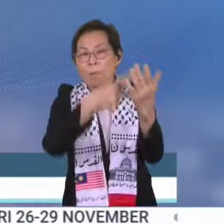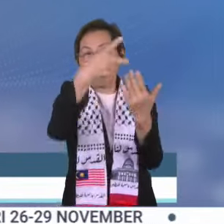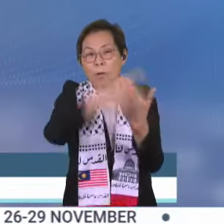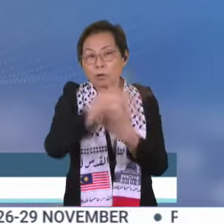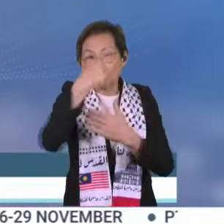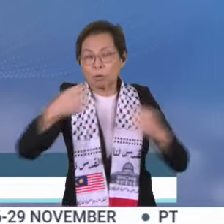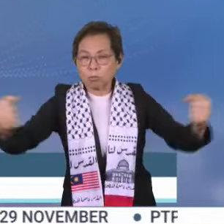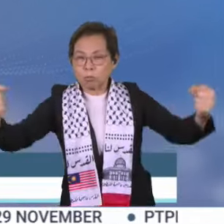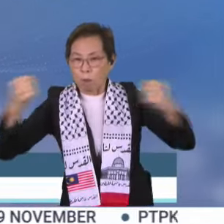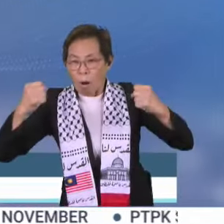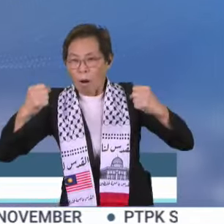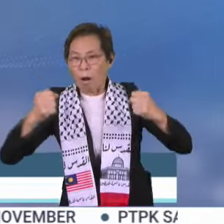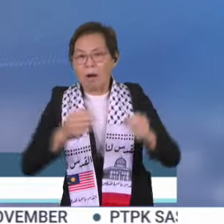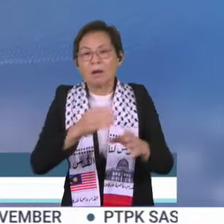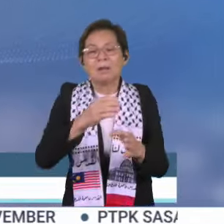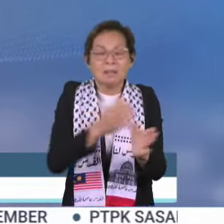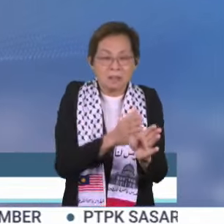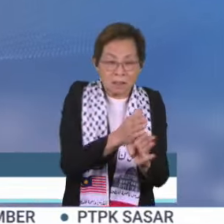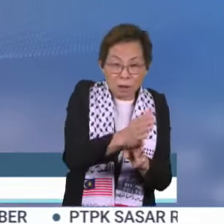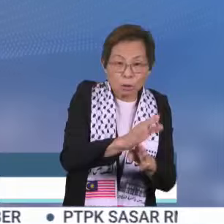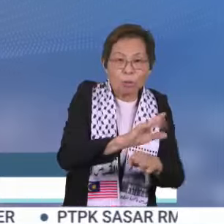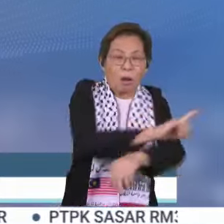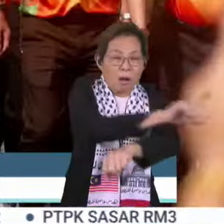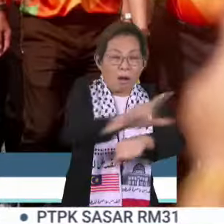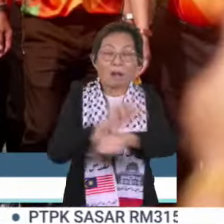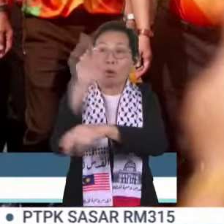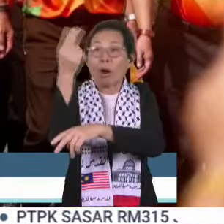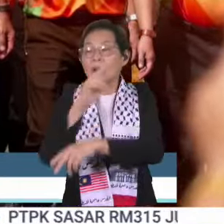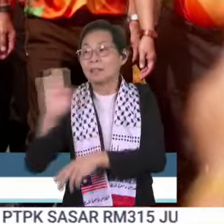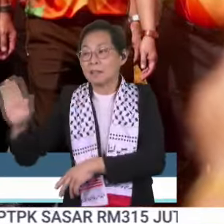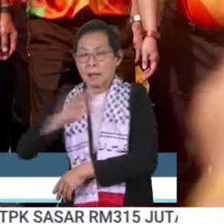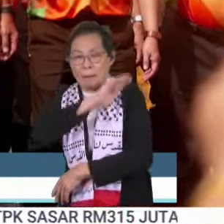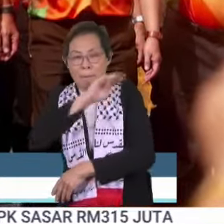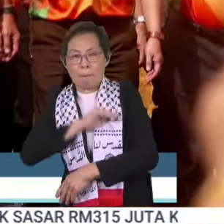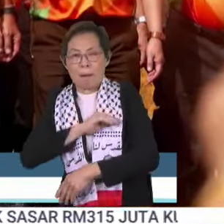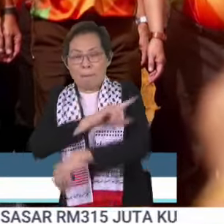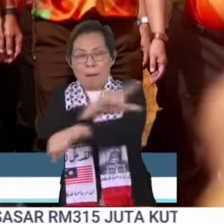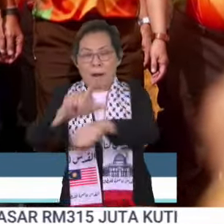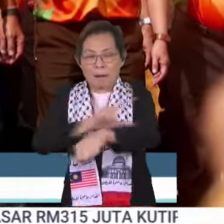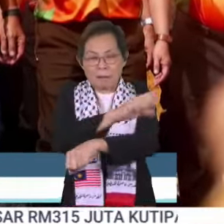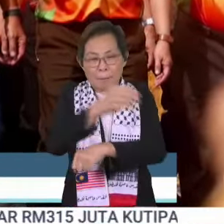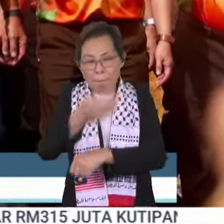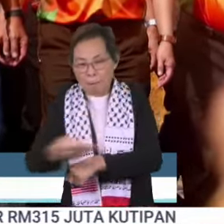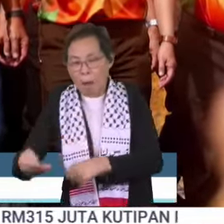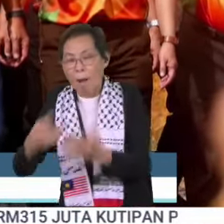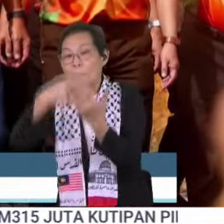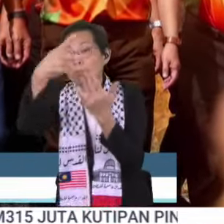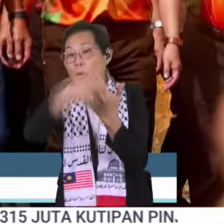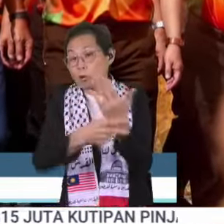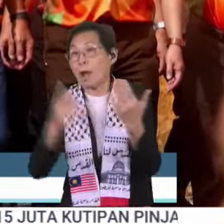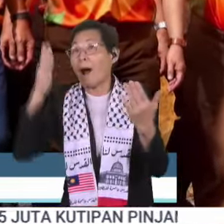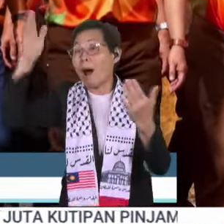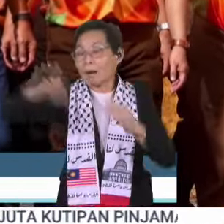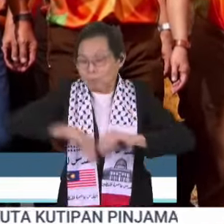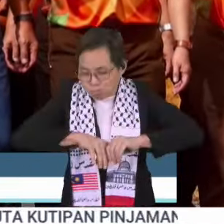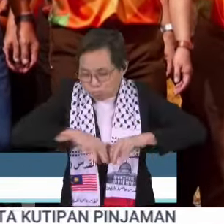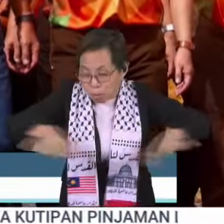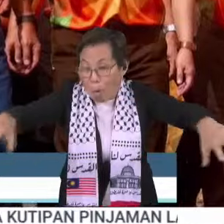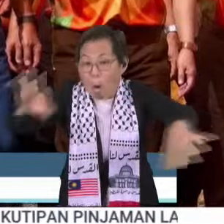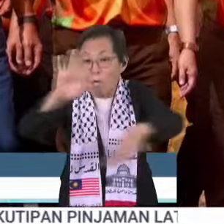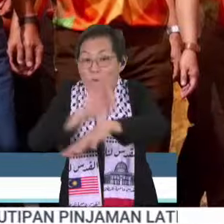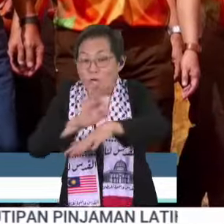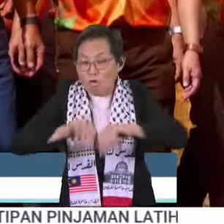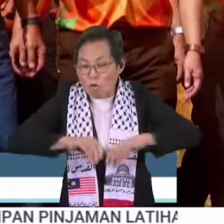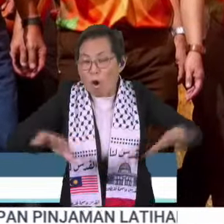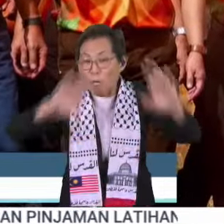untuk memperkasakan sektor ladang hutan beliau yang juga menteri perdagangan dan komoditi berkata projek itu bakal mengembangkan fungsi